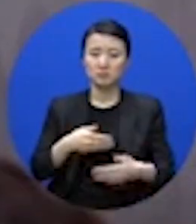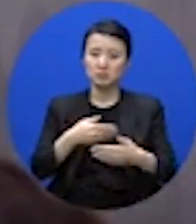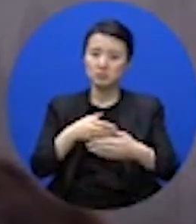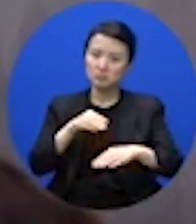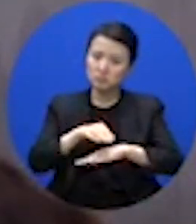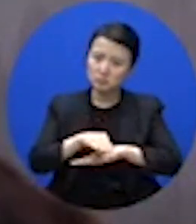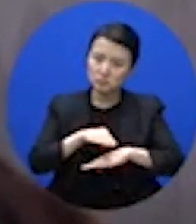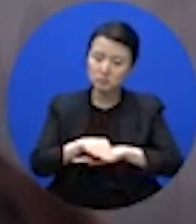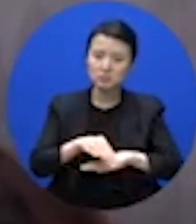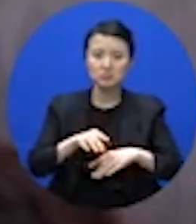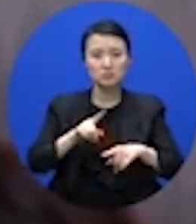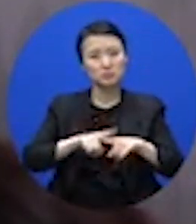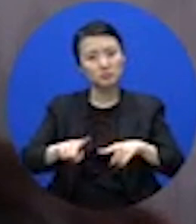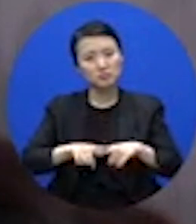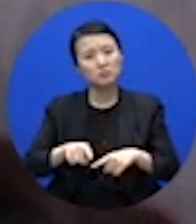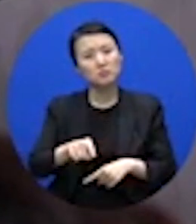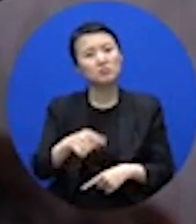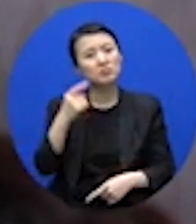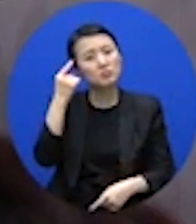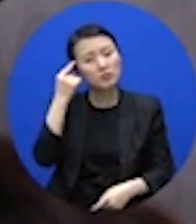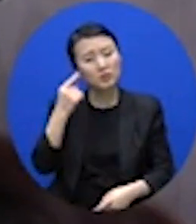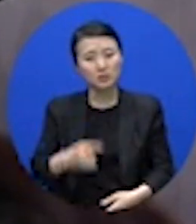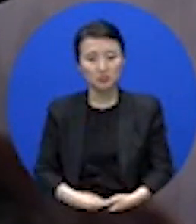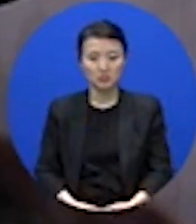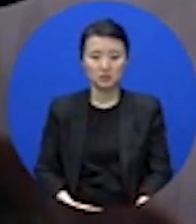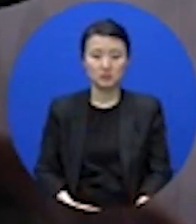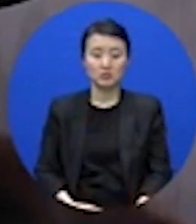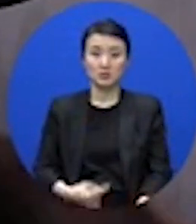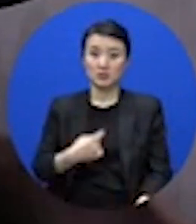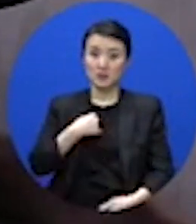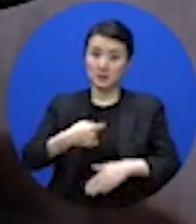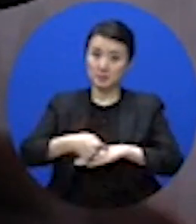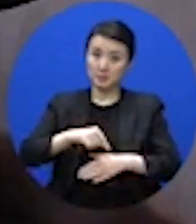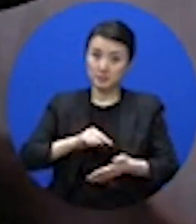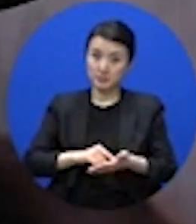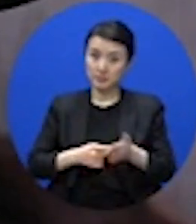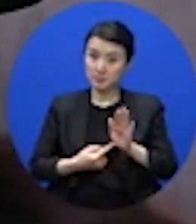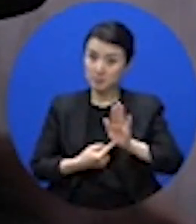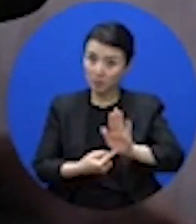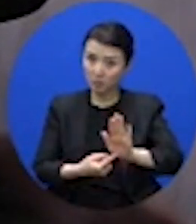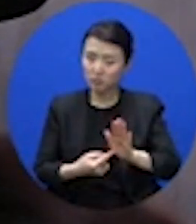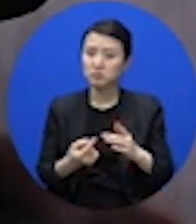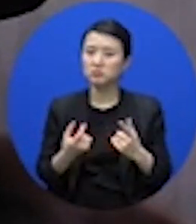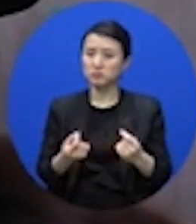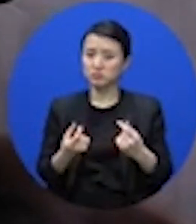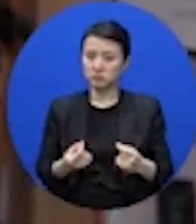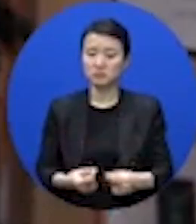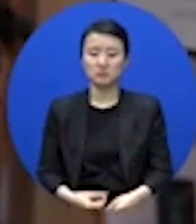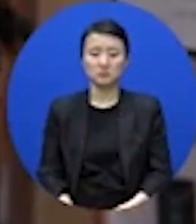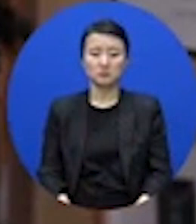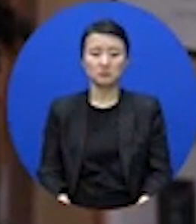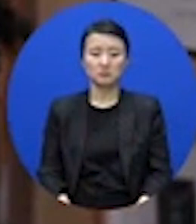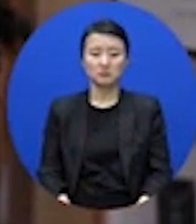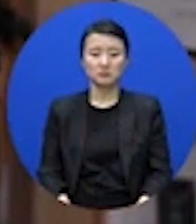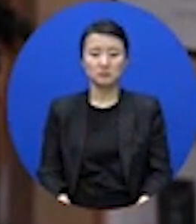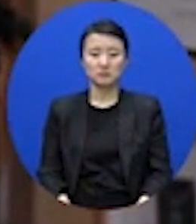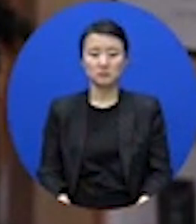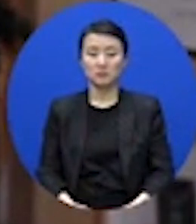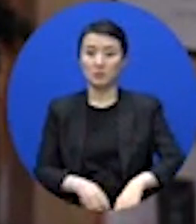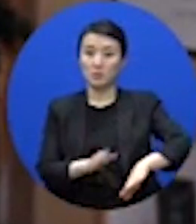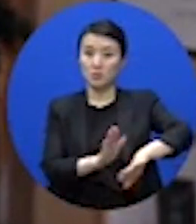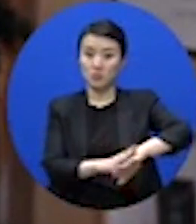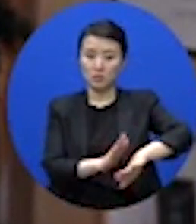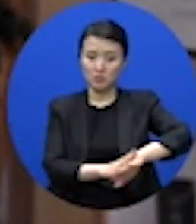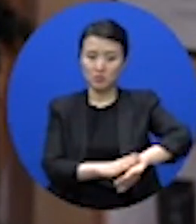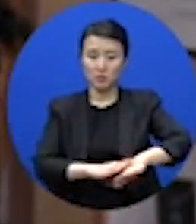왜 저럴까? 이거 자기가 그린 거예요? 자기 내면이에요? 예. 그 다음 보시면은요. 여러분,